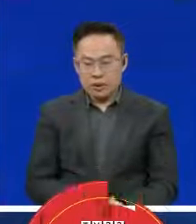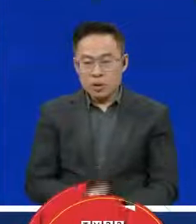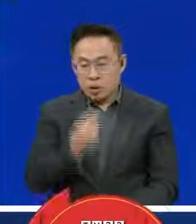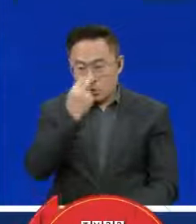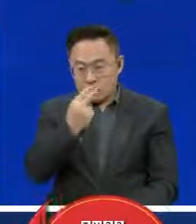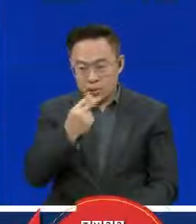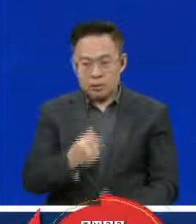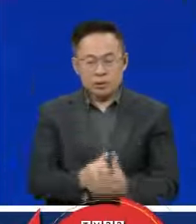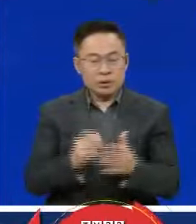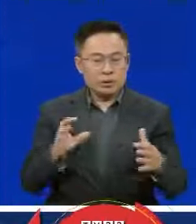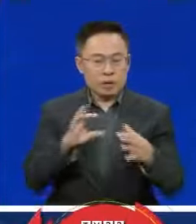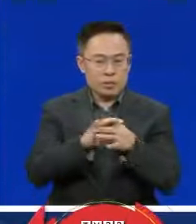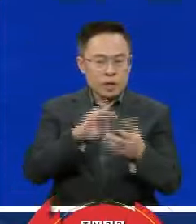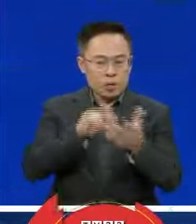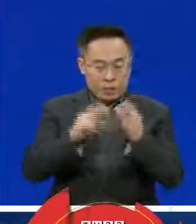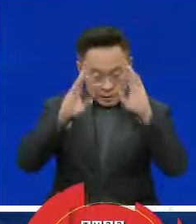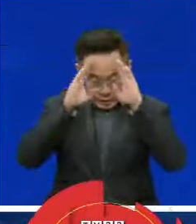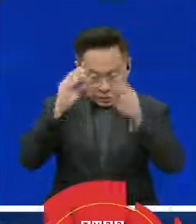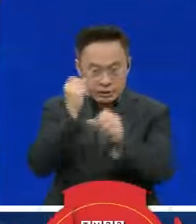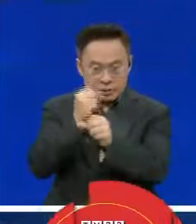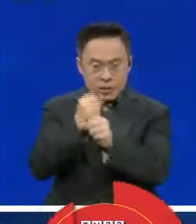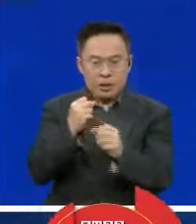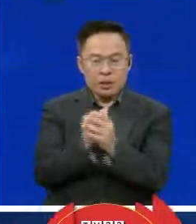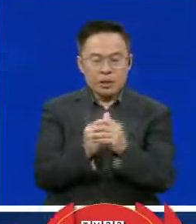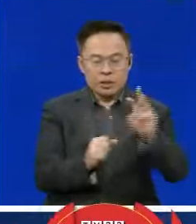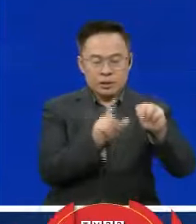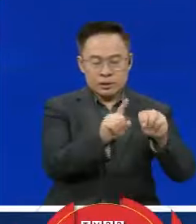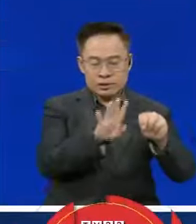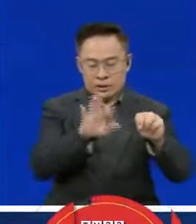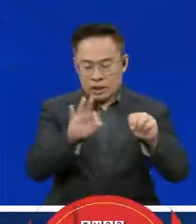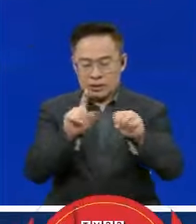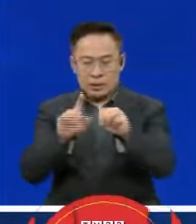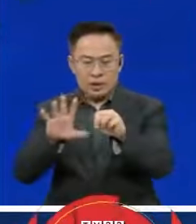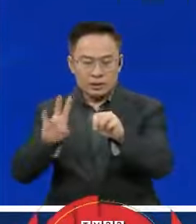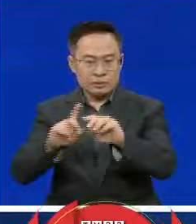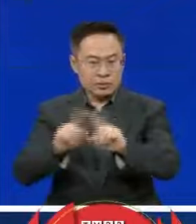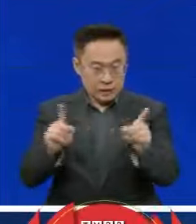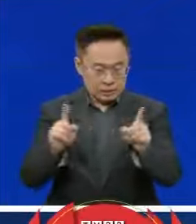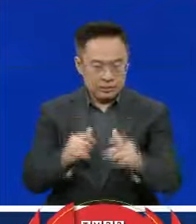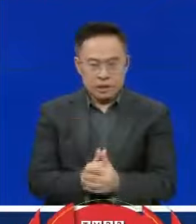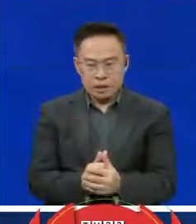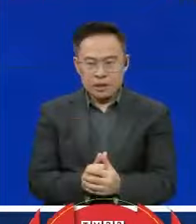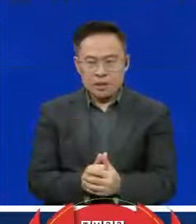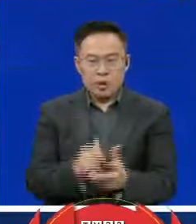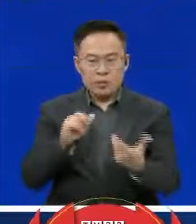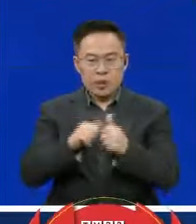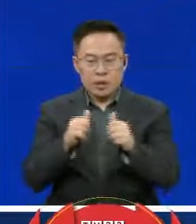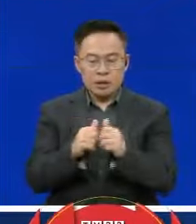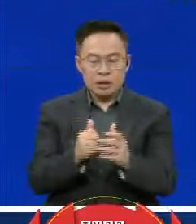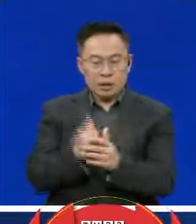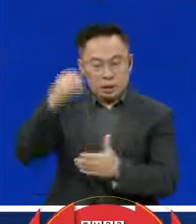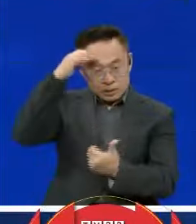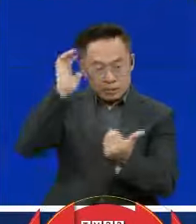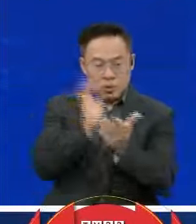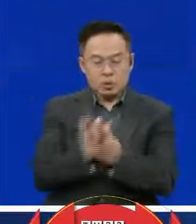ตกันก็แล้วกันว่าเหมือนมีความตั้งใจหรือเปล่าที่จะไม่ไป149กับ157เพราะถ้าเกิดไปแบบนั้นเนี่ย ค ดีมันอาจจะหลุดจากพนักงานสอบสว